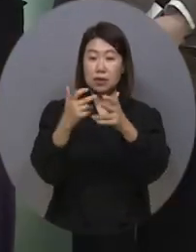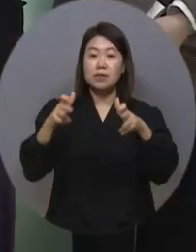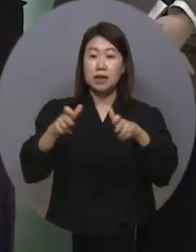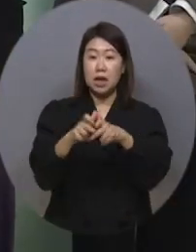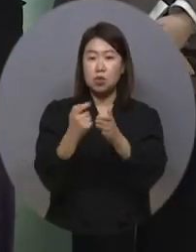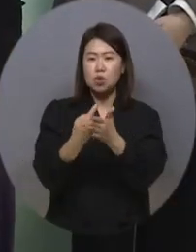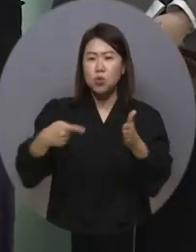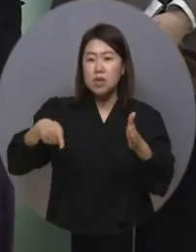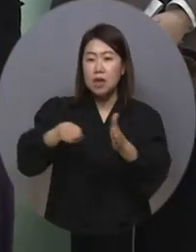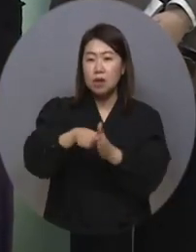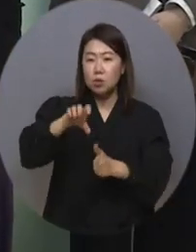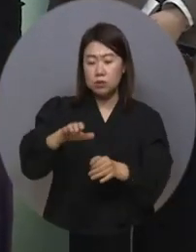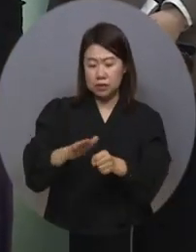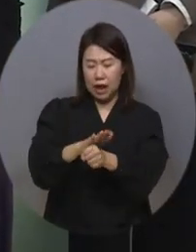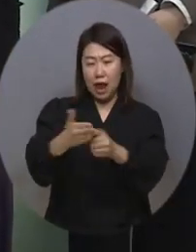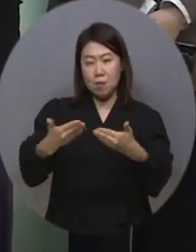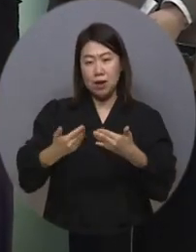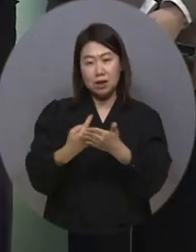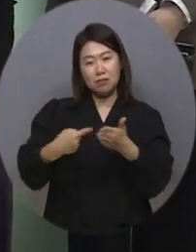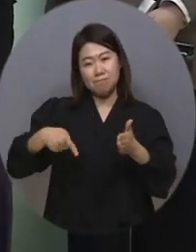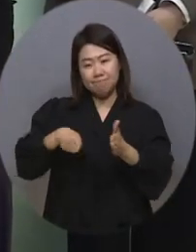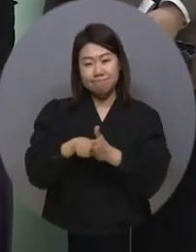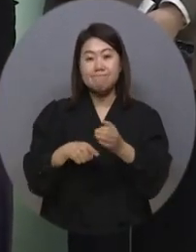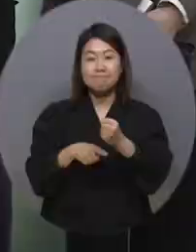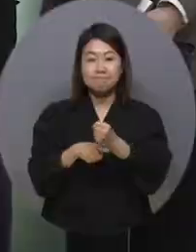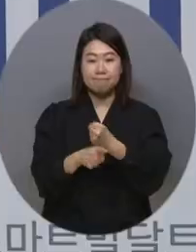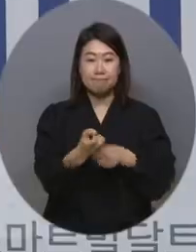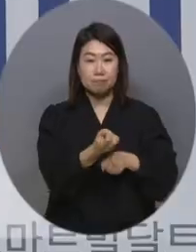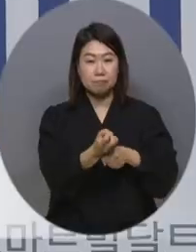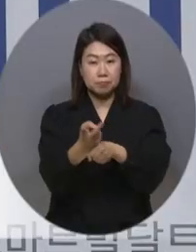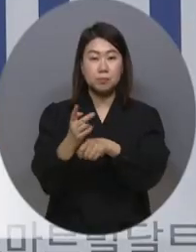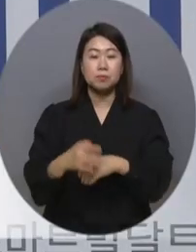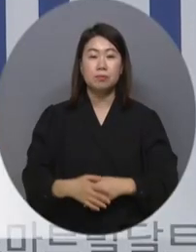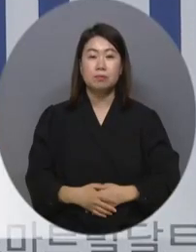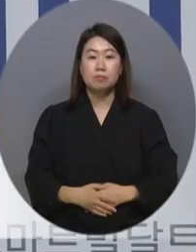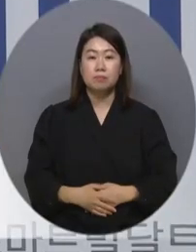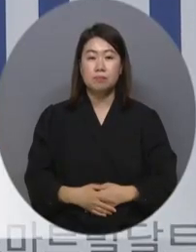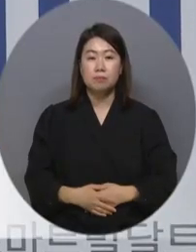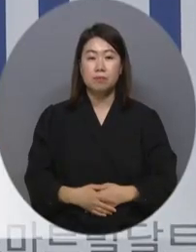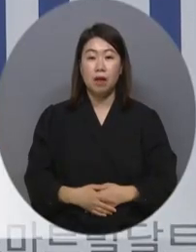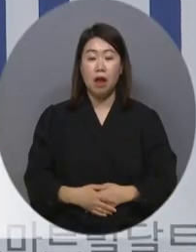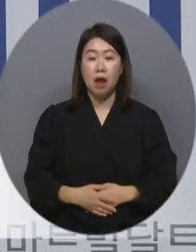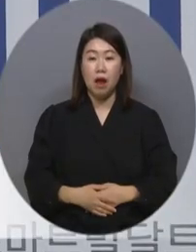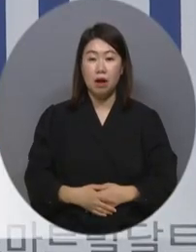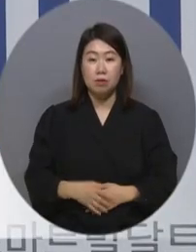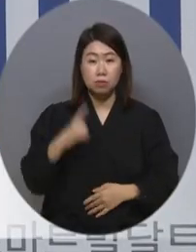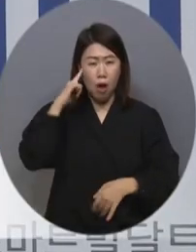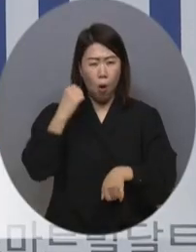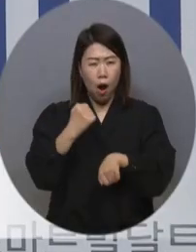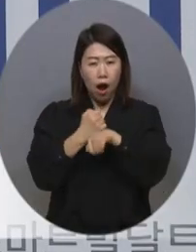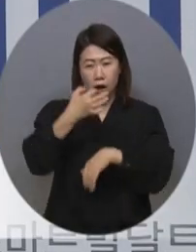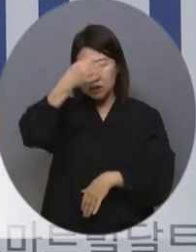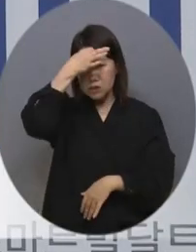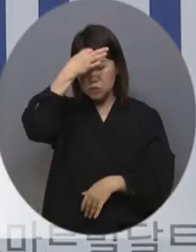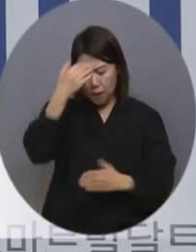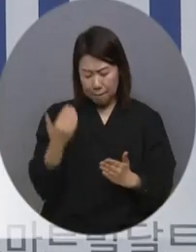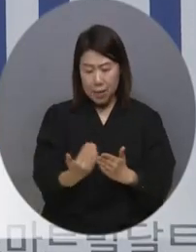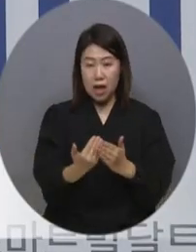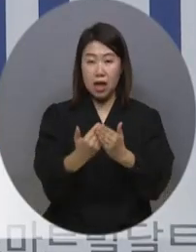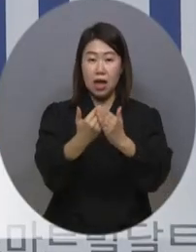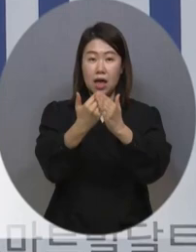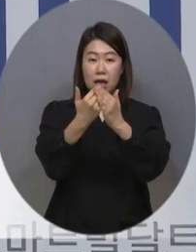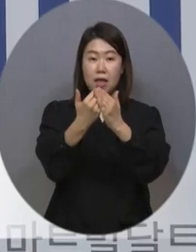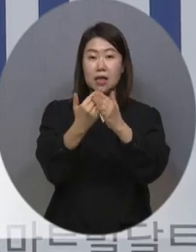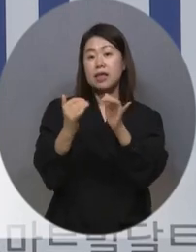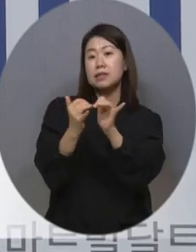장소로 사랑받길 바란다는 뜻을 전했습니다. 과학 기술이 발전되면 될수록 우리